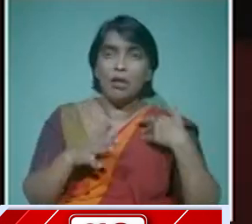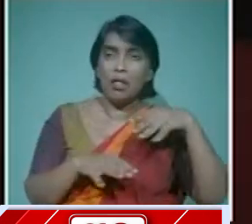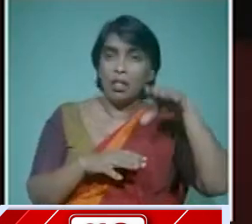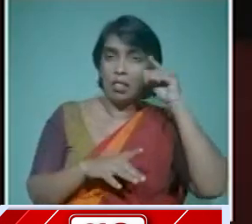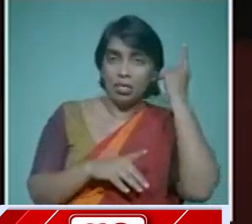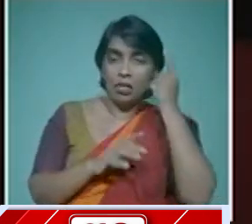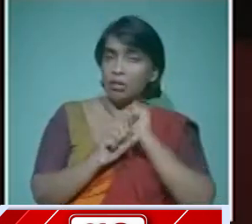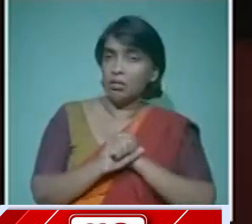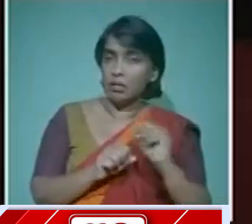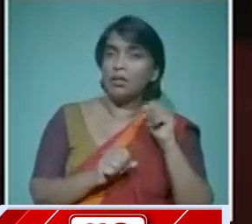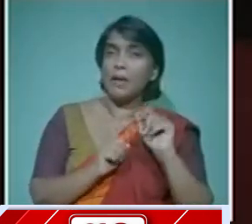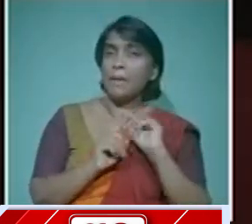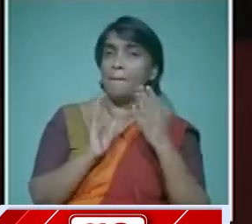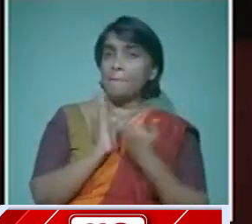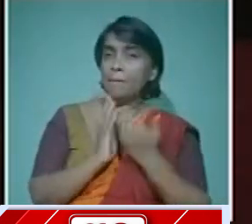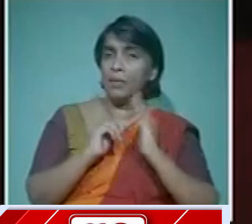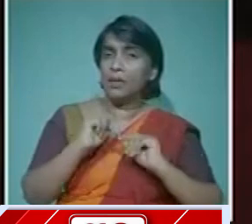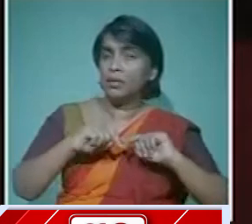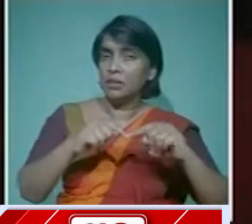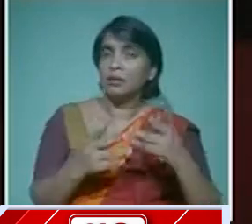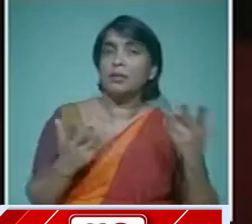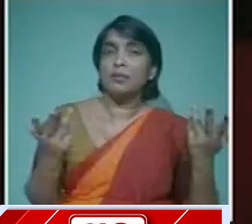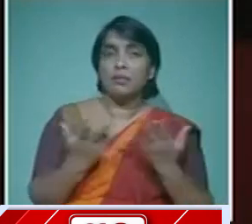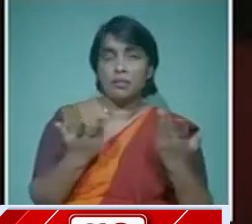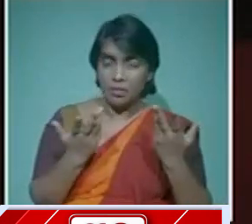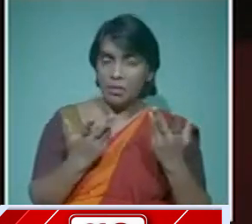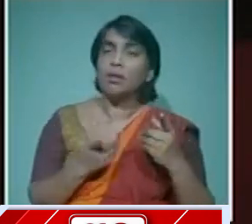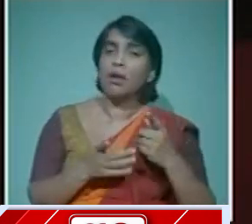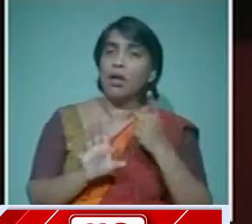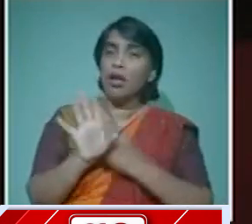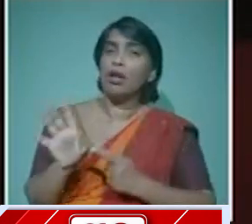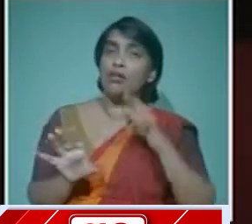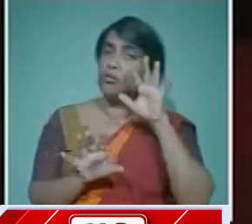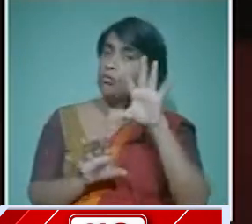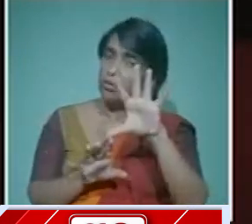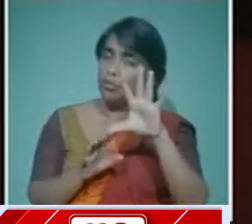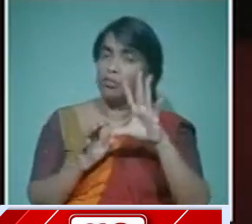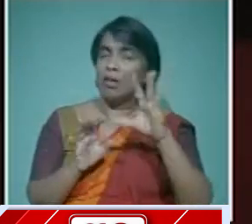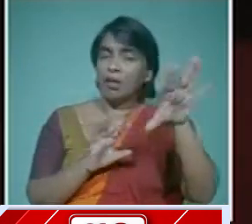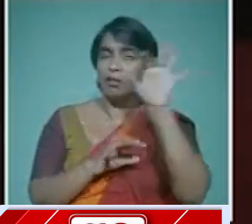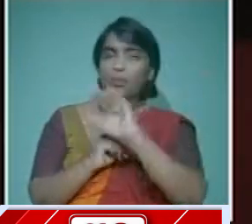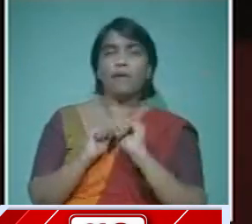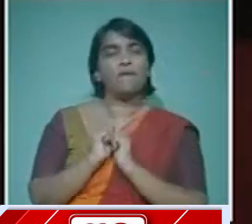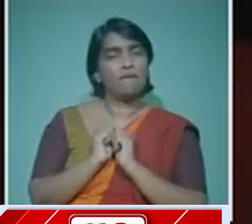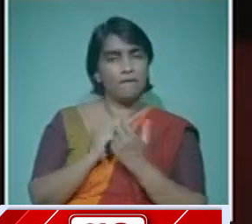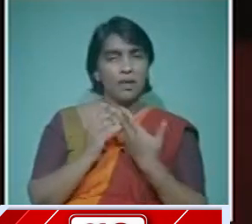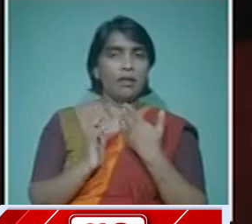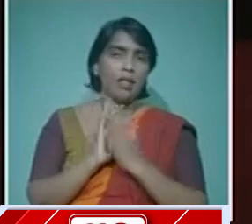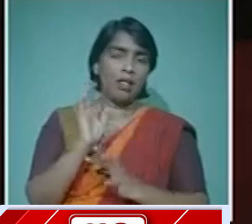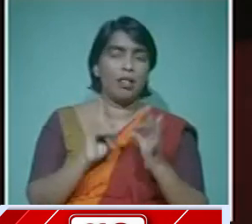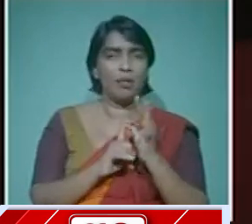අවබෝධයක් නැත්තම්, ඒ ප්‍රතිපත්තිය ක්‍රියාත්මක කිරීමට හැකියාවක් නැත්තම් අවුරුදු පහකට වැඩක් පත් කරාට වැඩක් වෙන්නේ නැහැ. දැන් ඇමතිවරු